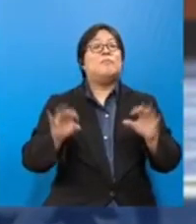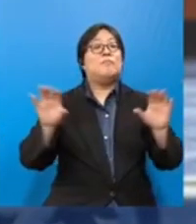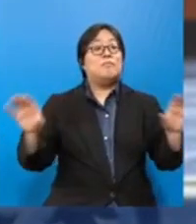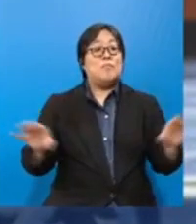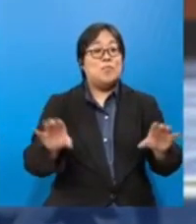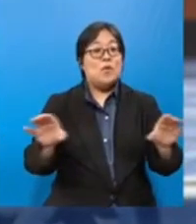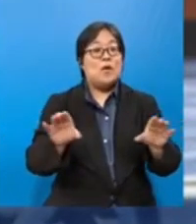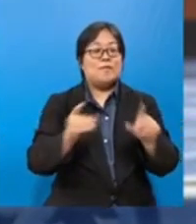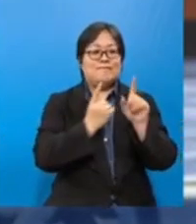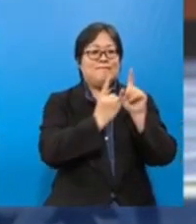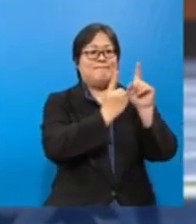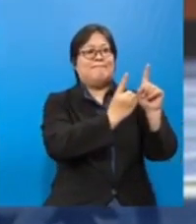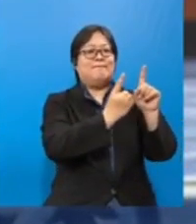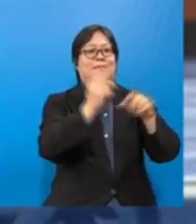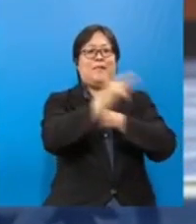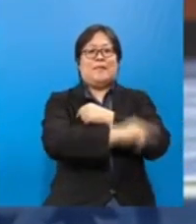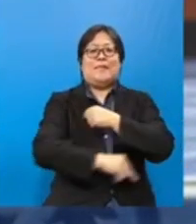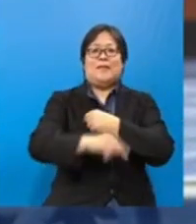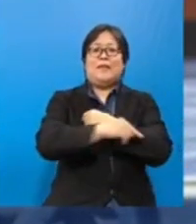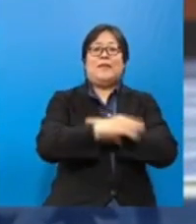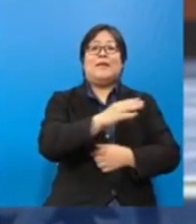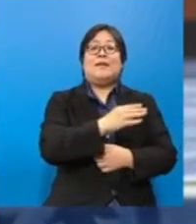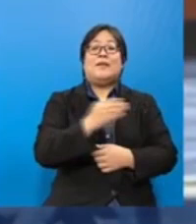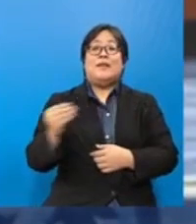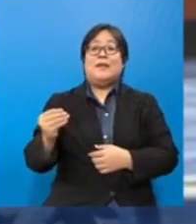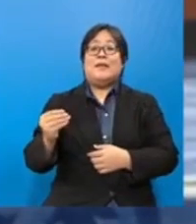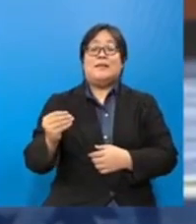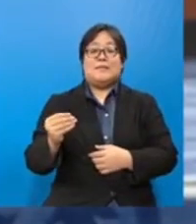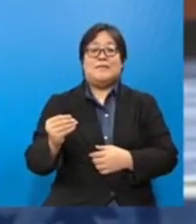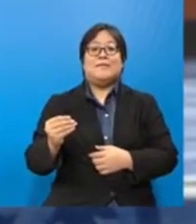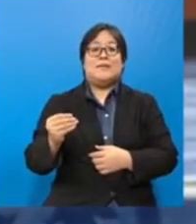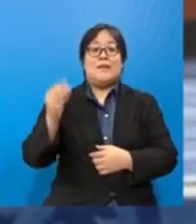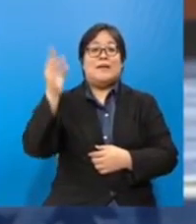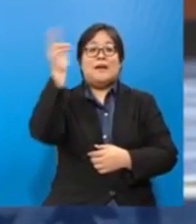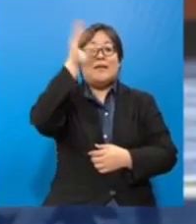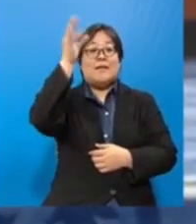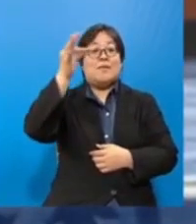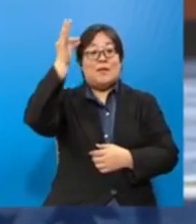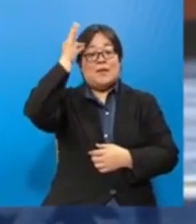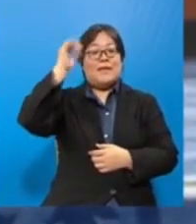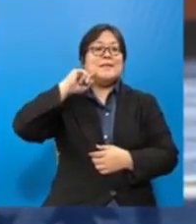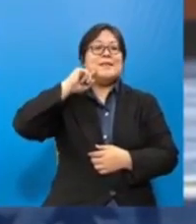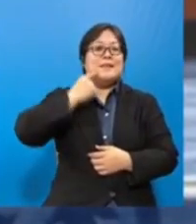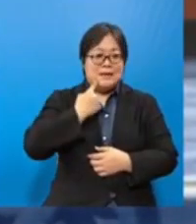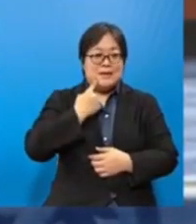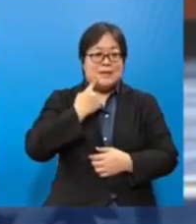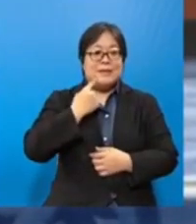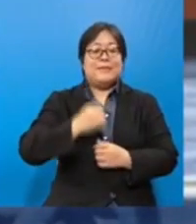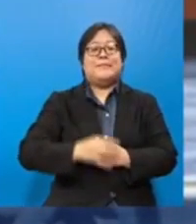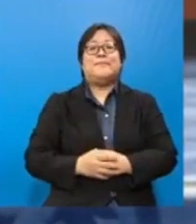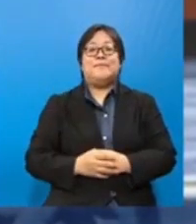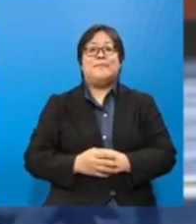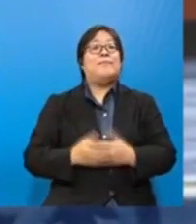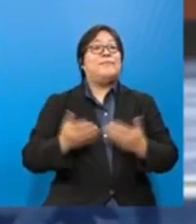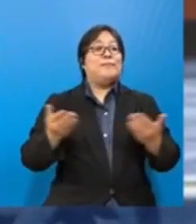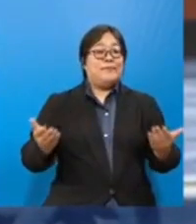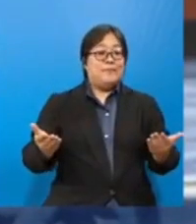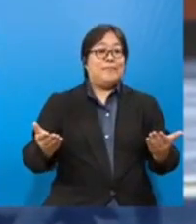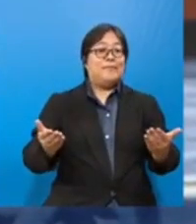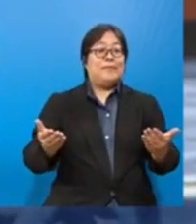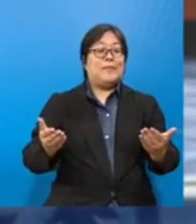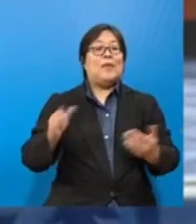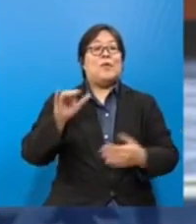itu dipatuhi oleh negeri-negeri dan tegangan haddaqah manis syria's bodies jadi untuk itu